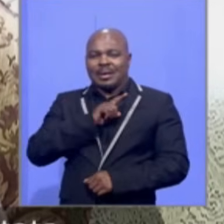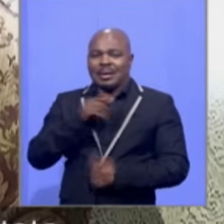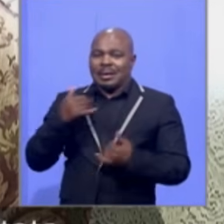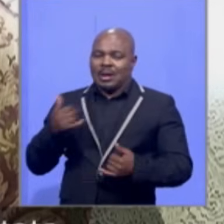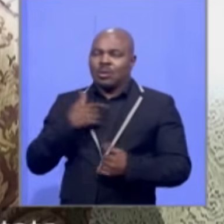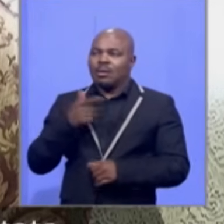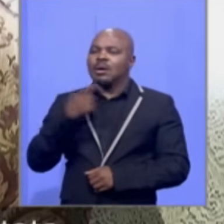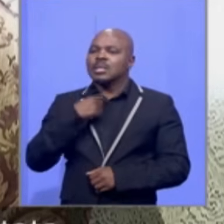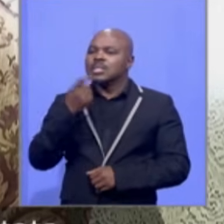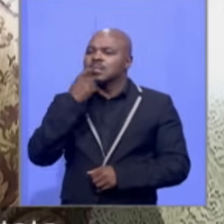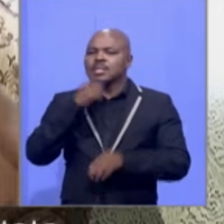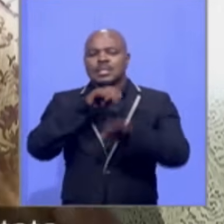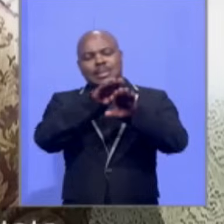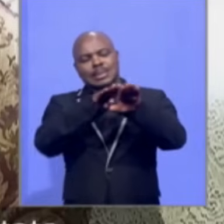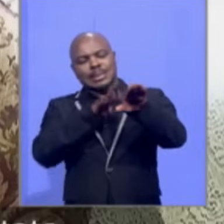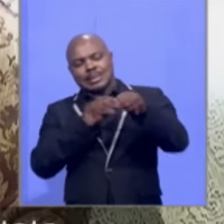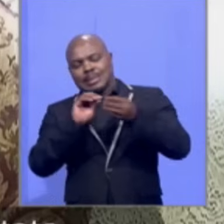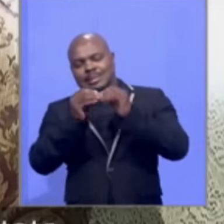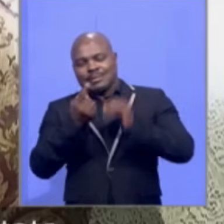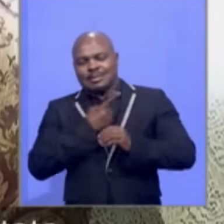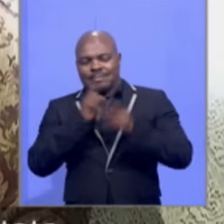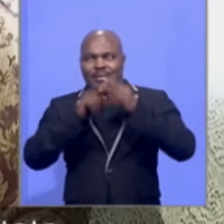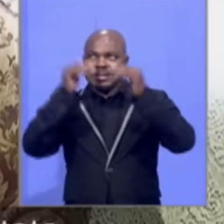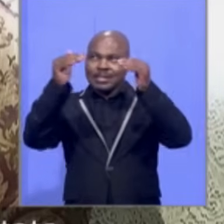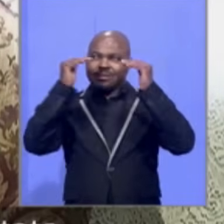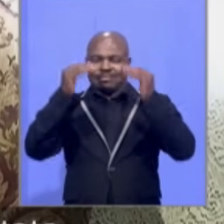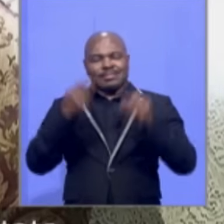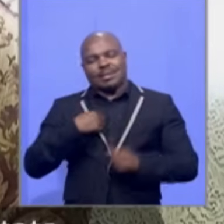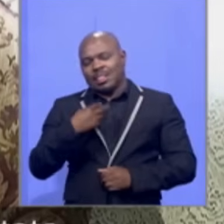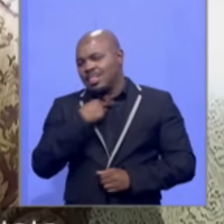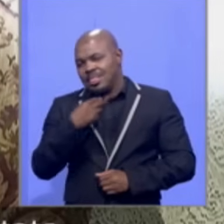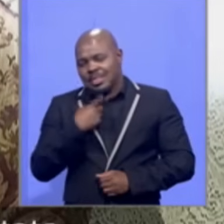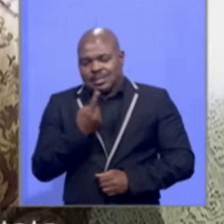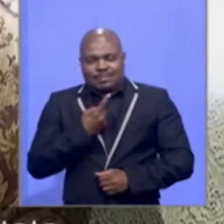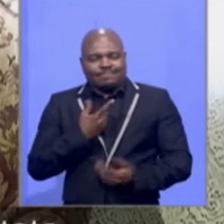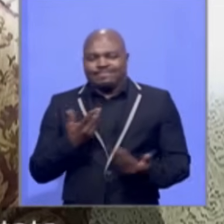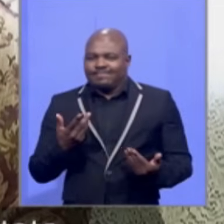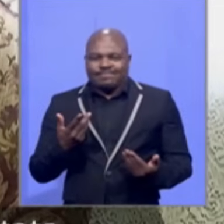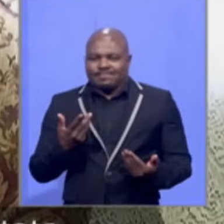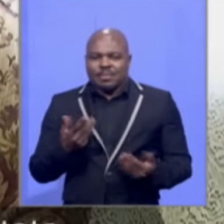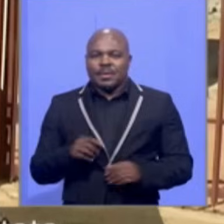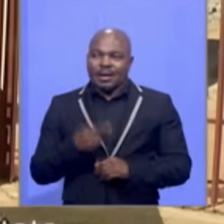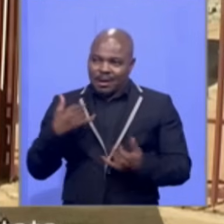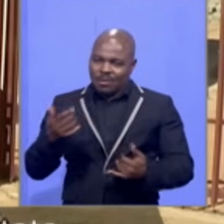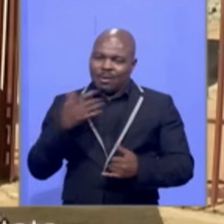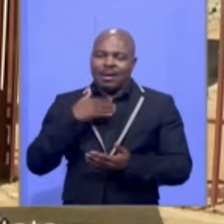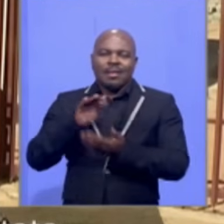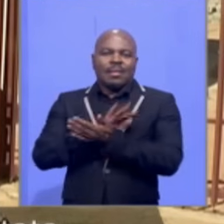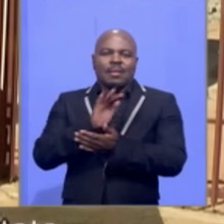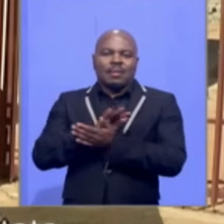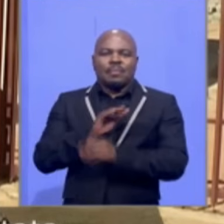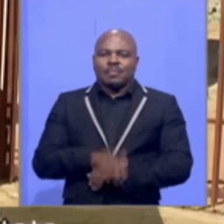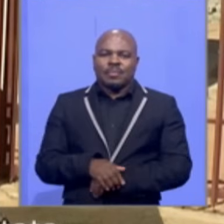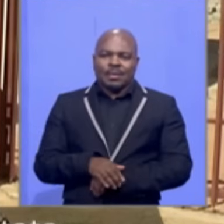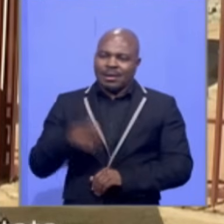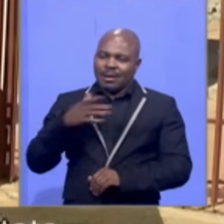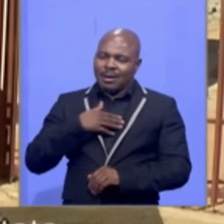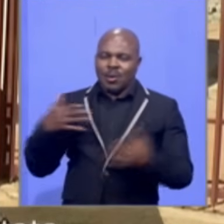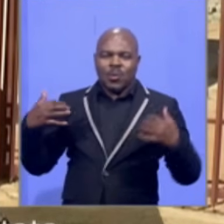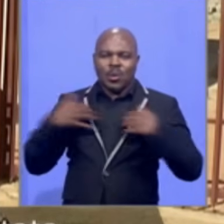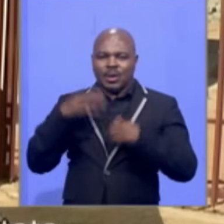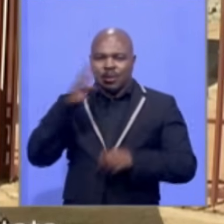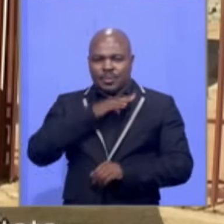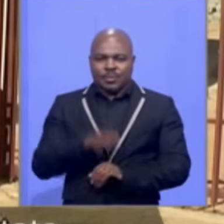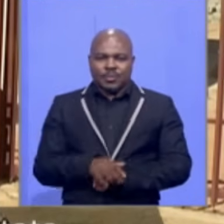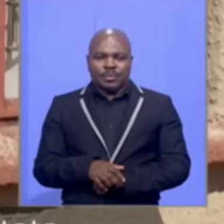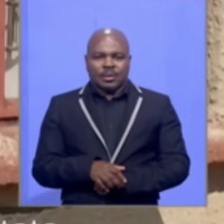kenya masenke ao le ceiling ya kere. Ha ona o ngong ka reng ke o bilela. Sefo se